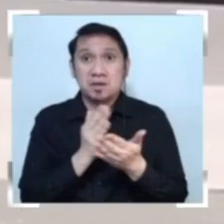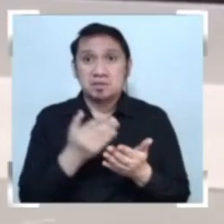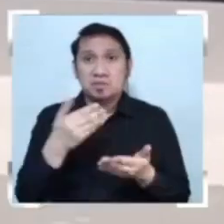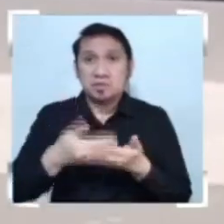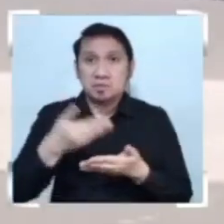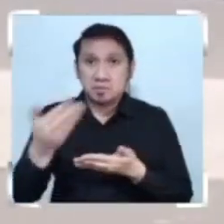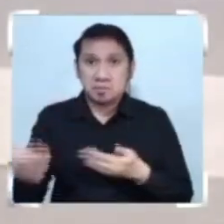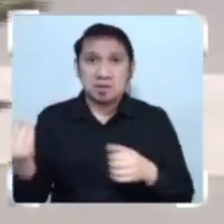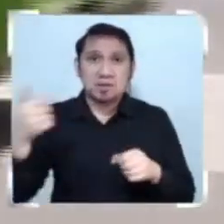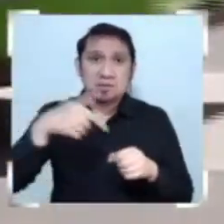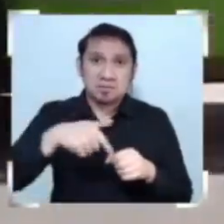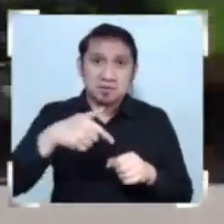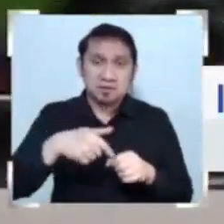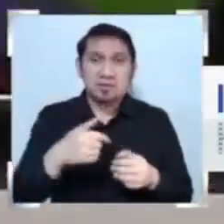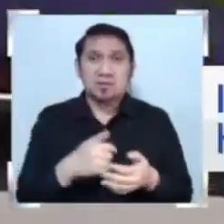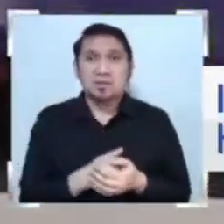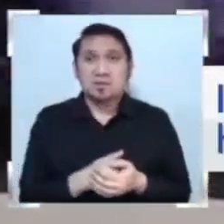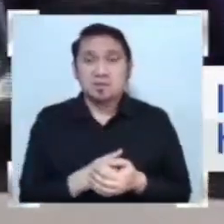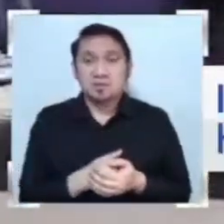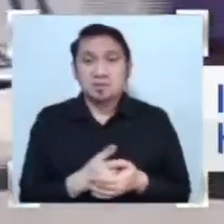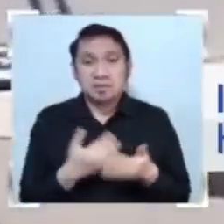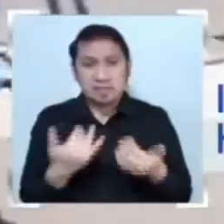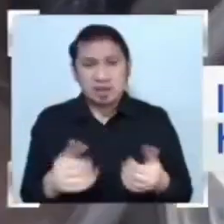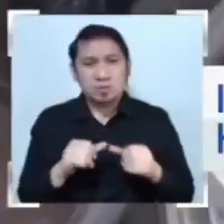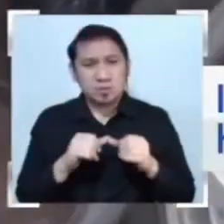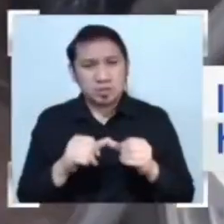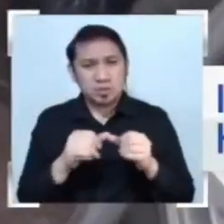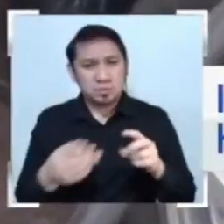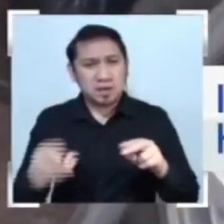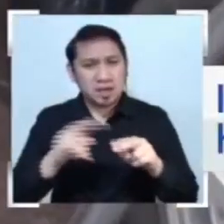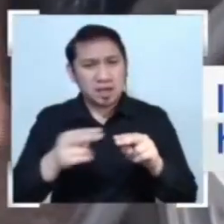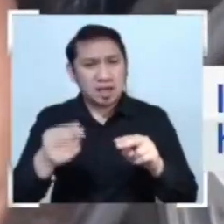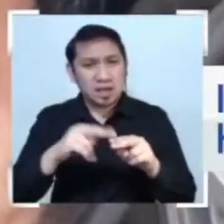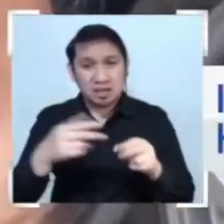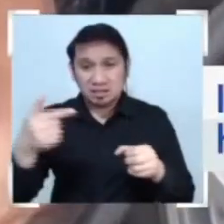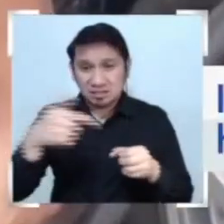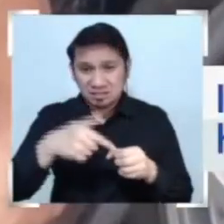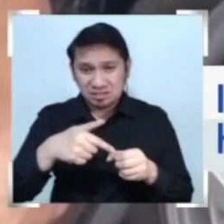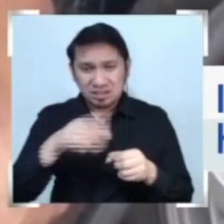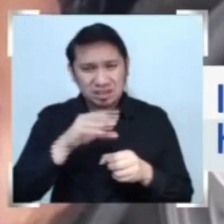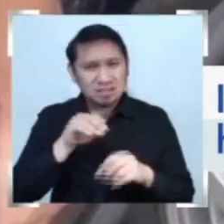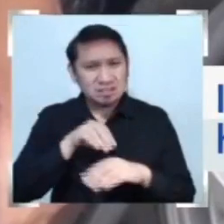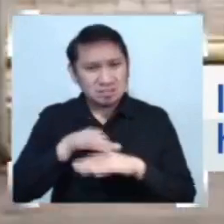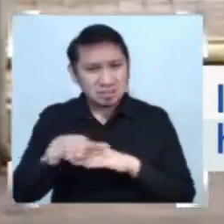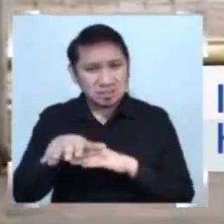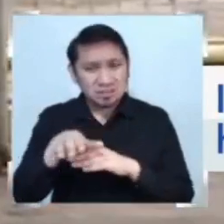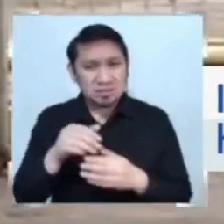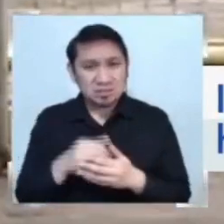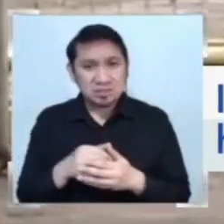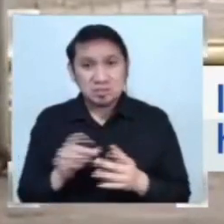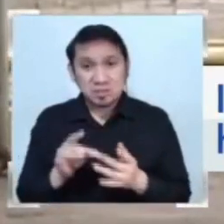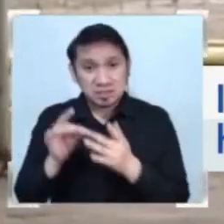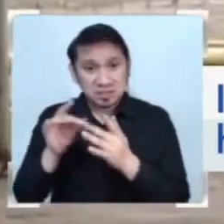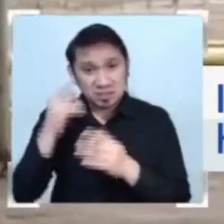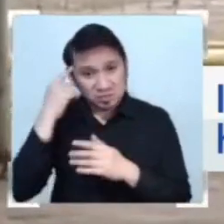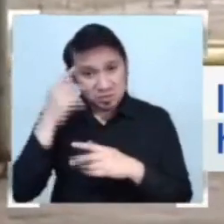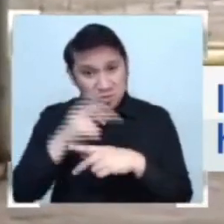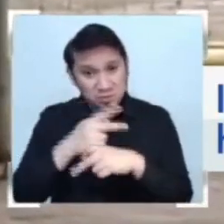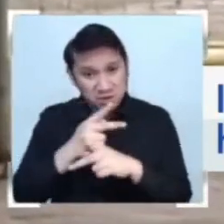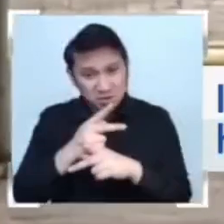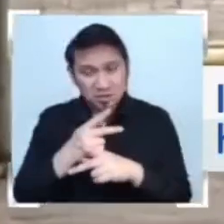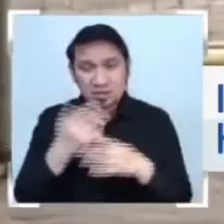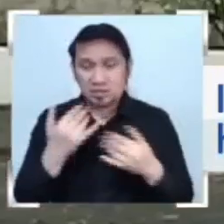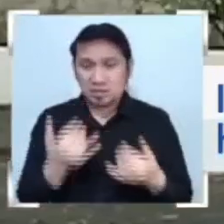gasolina. Dahil sa umaarangkadang presyo ng langis at posibleng epekto nito, sa mga pangunahing bilihin, taas sahod na ang hirit